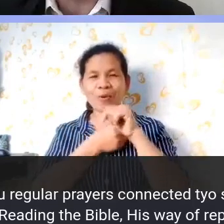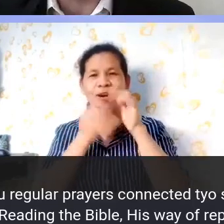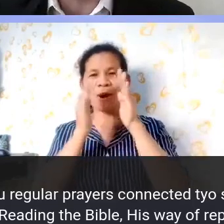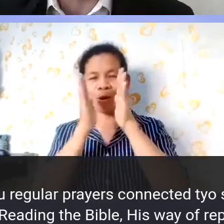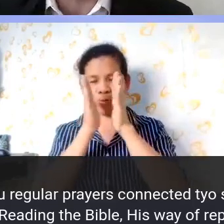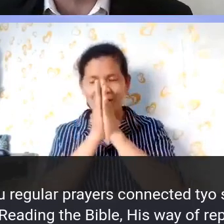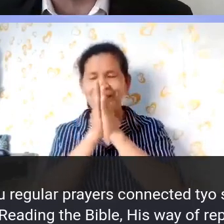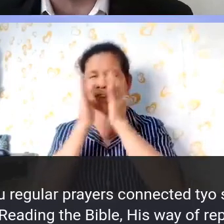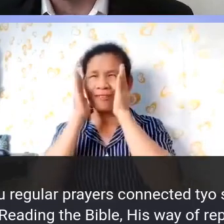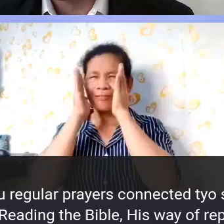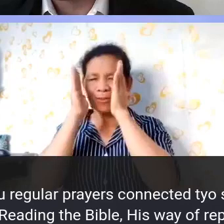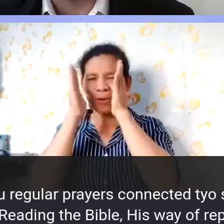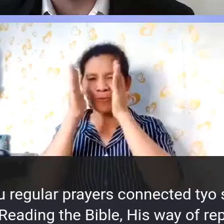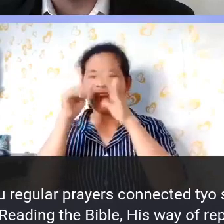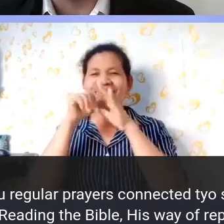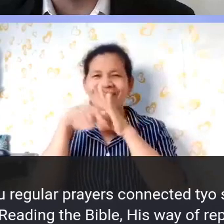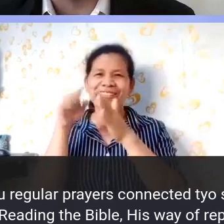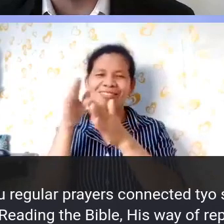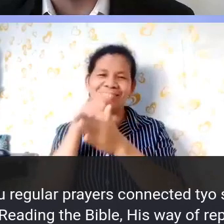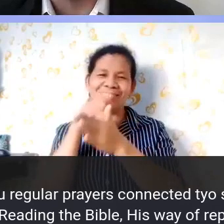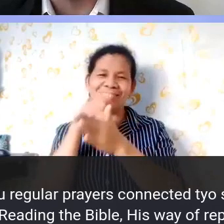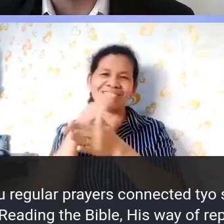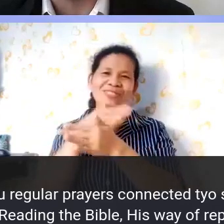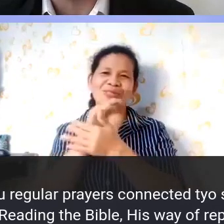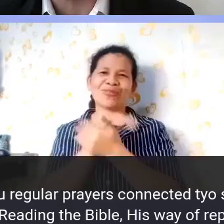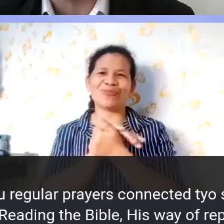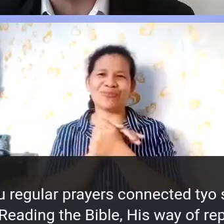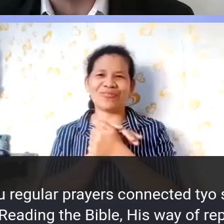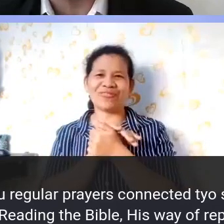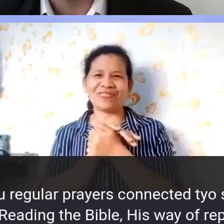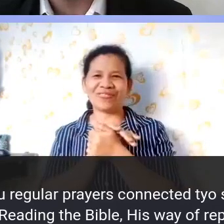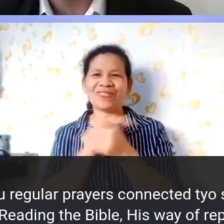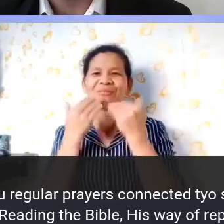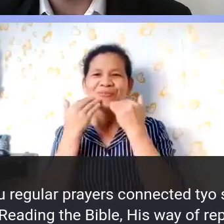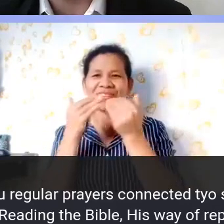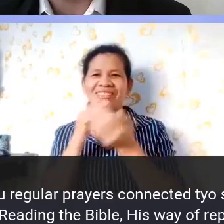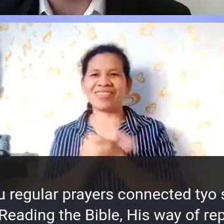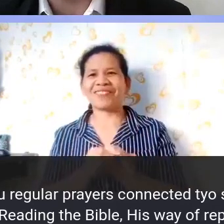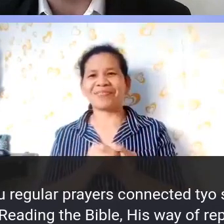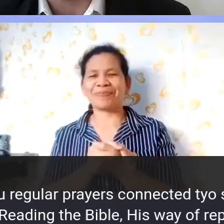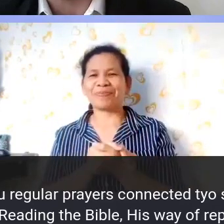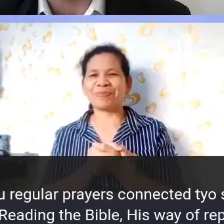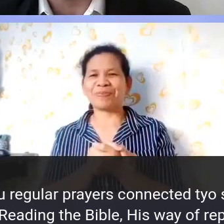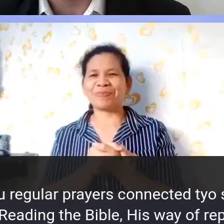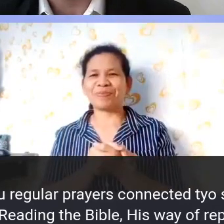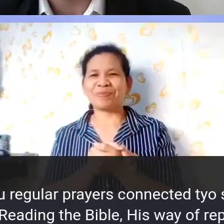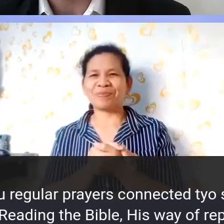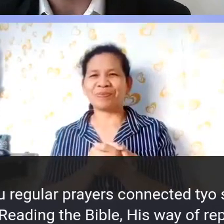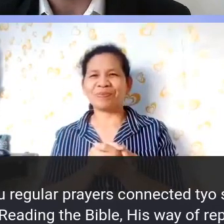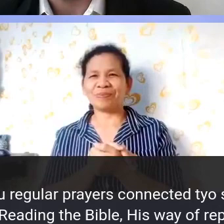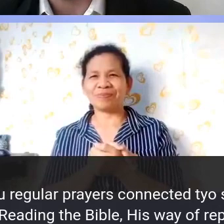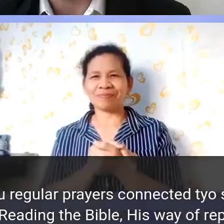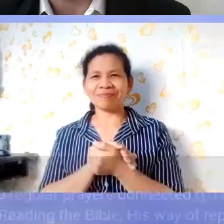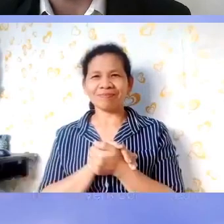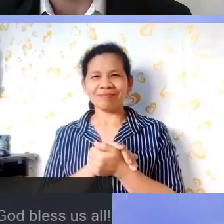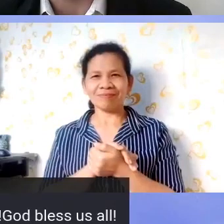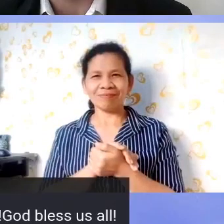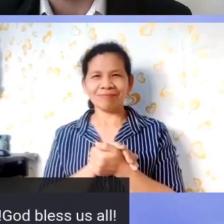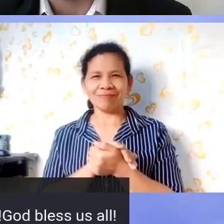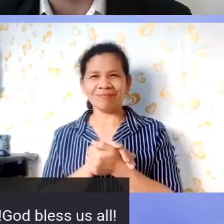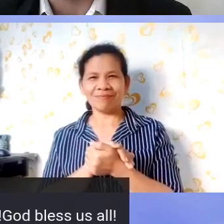June. Ganda. Awit din yun na. Thank you, Ma'am Zaida. Ayan,